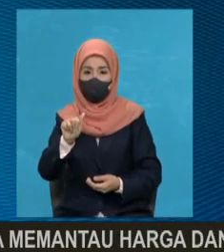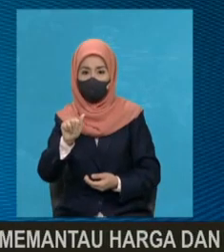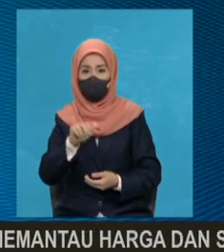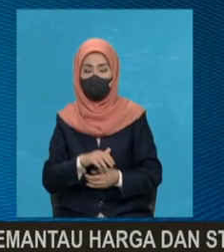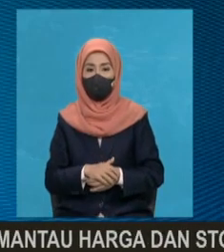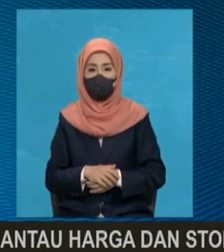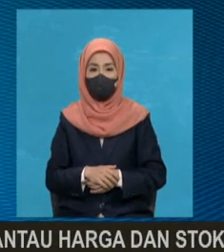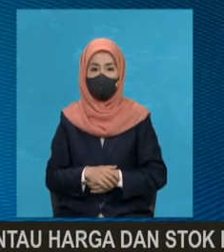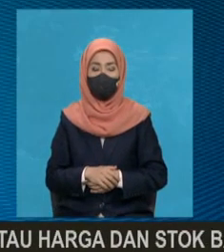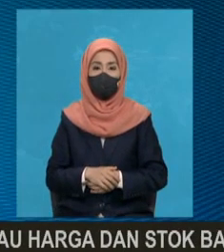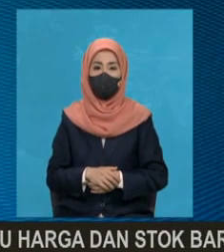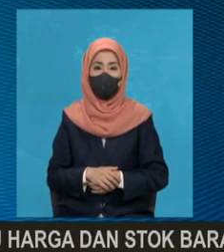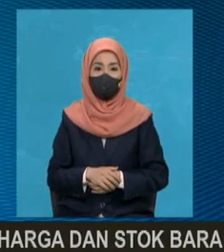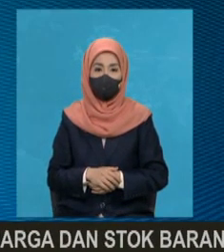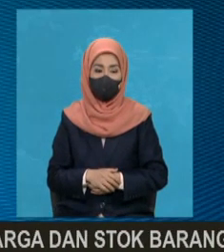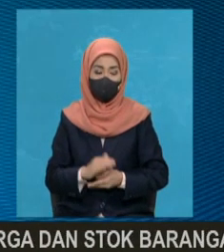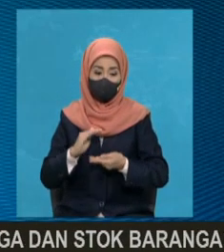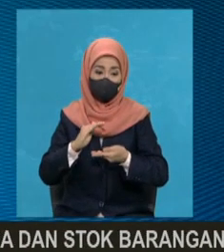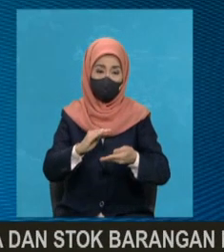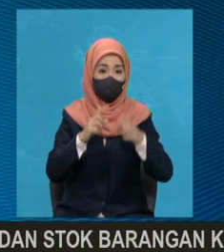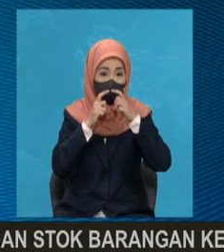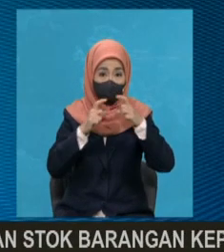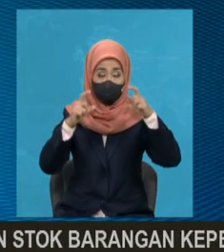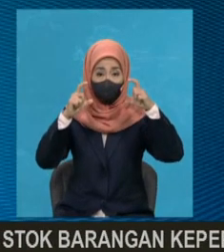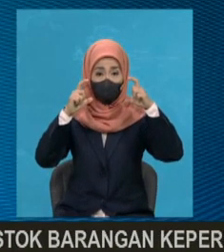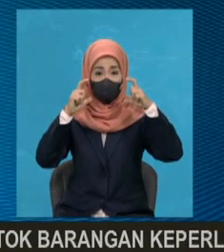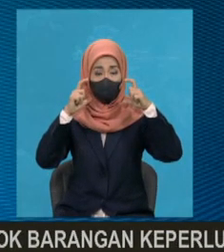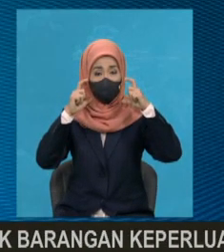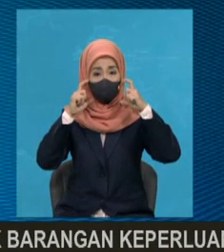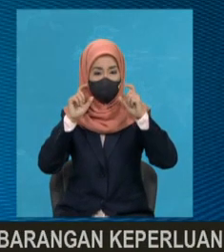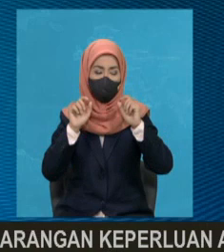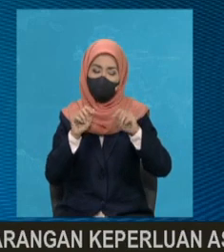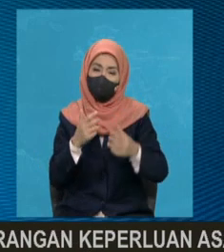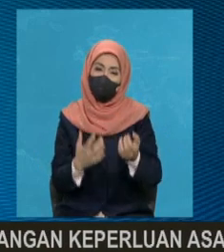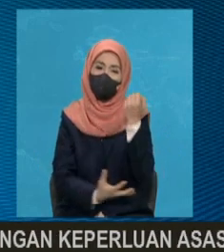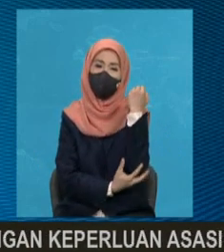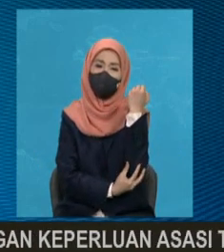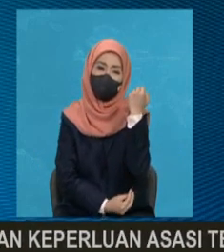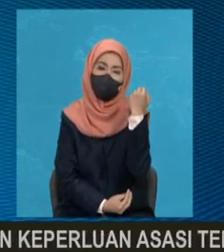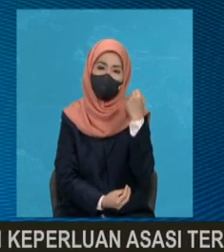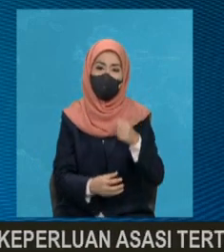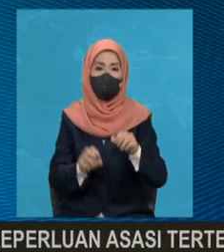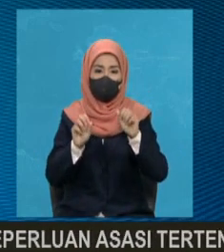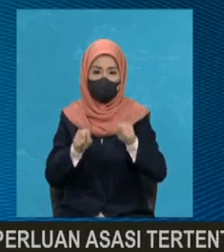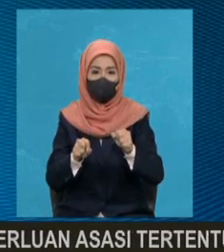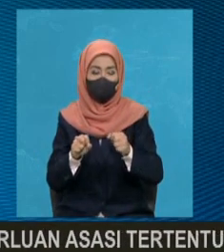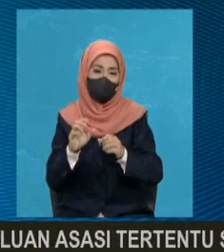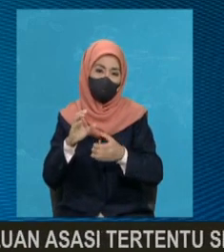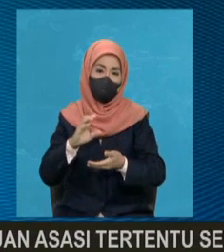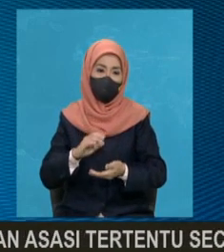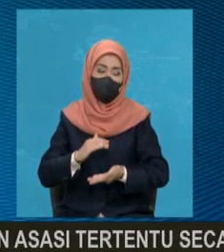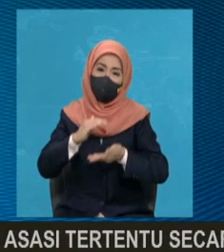malam sementara itu sumbangan sungkup muka bagi golongan yang kurang berkemampuan dan kurang pendapatan antara inisiatif